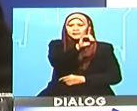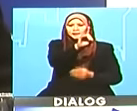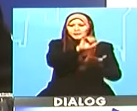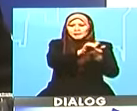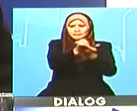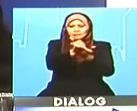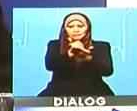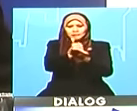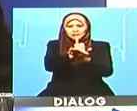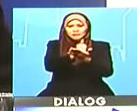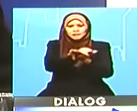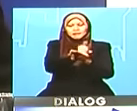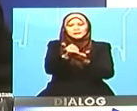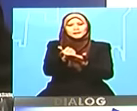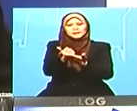firma